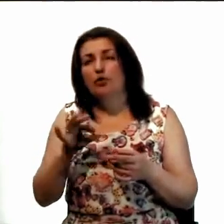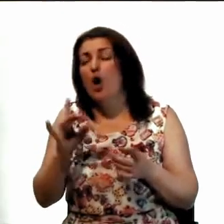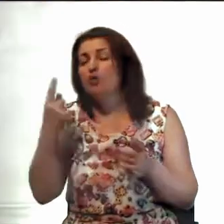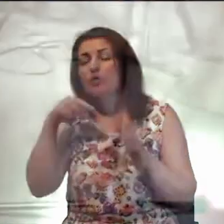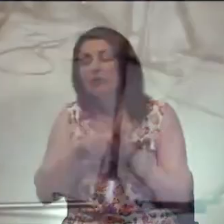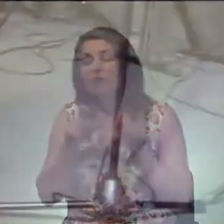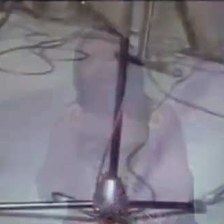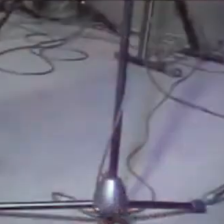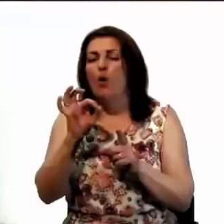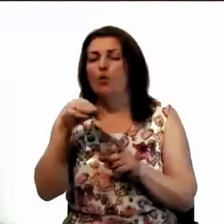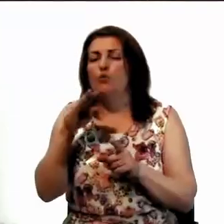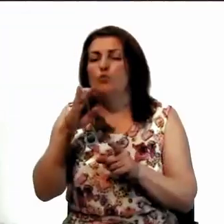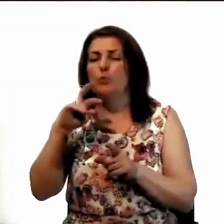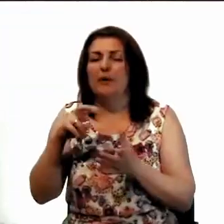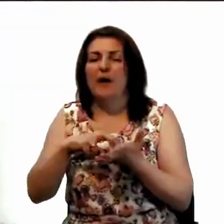значит отступить?